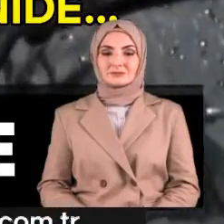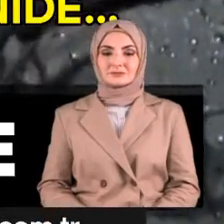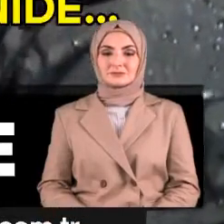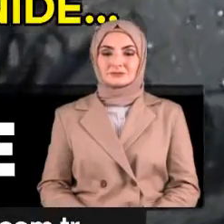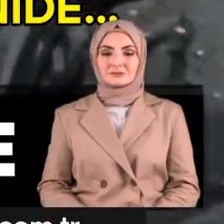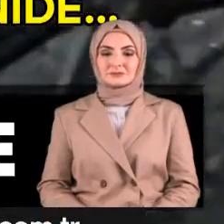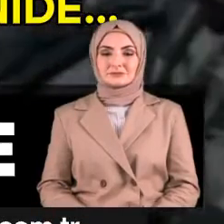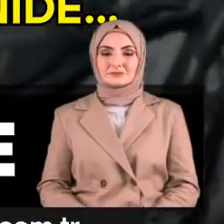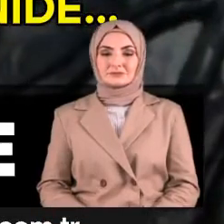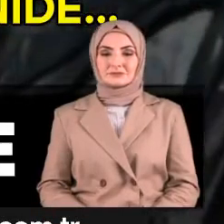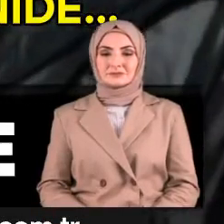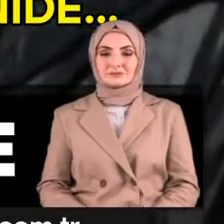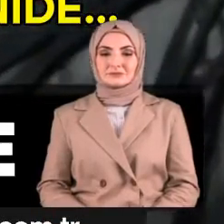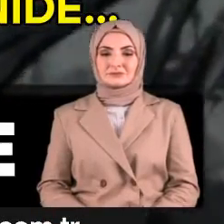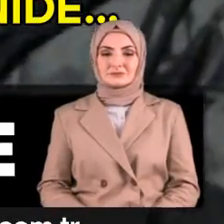Ben